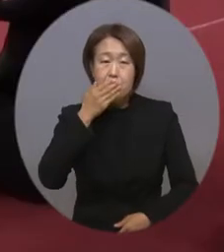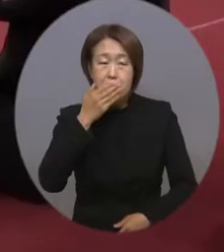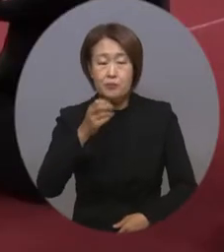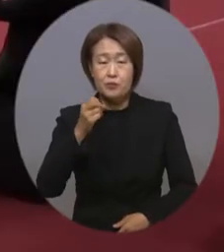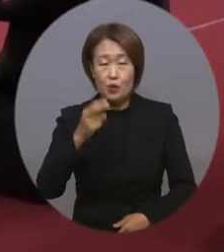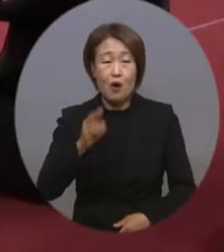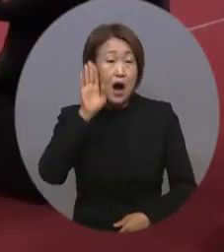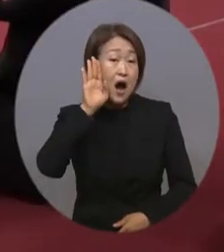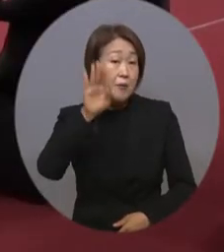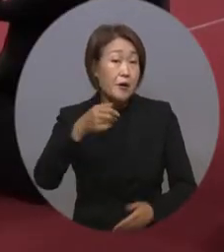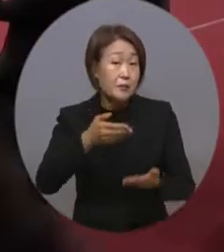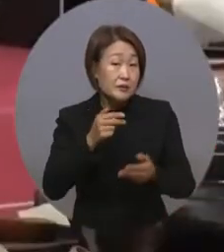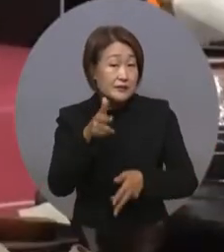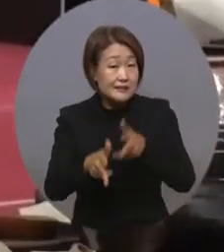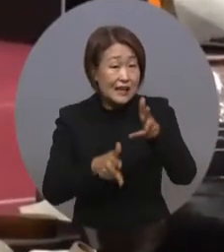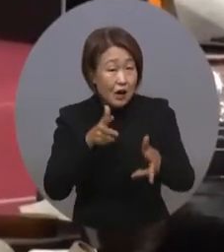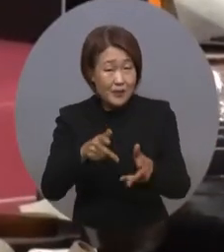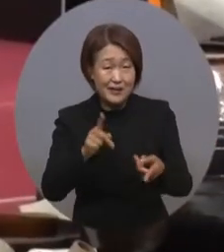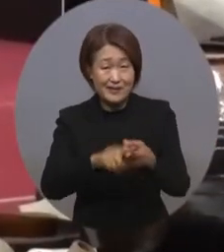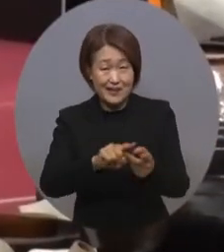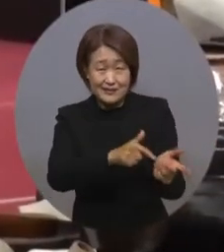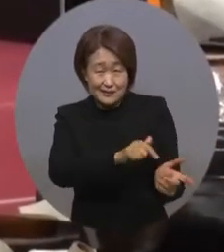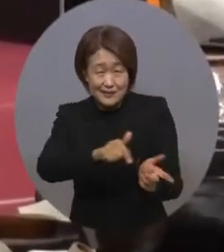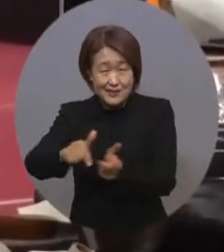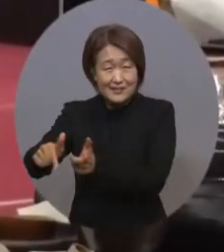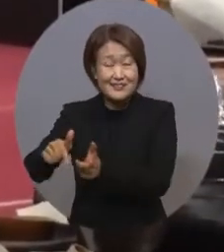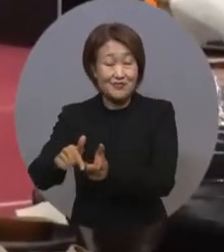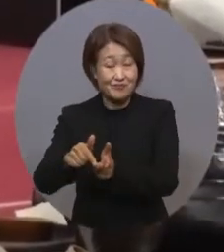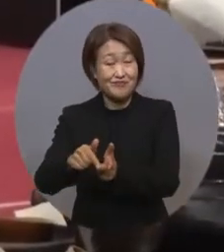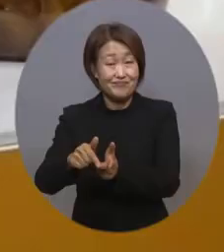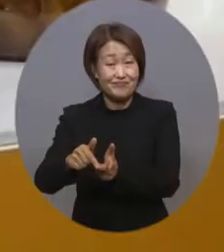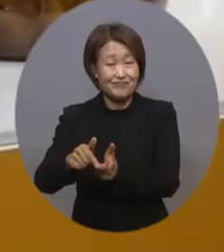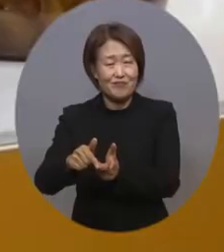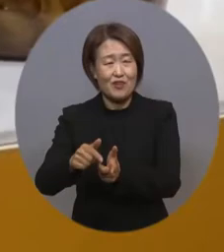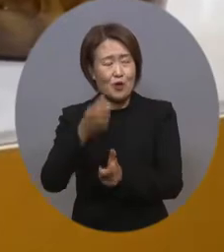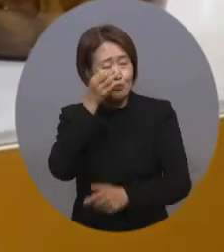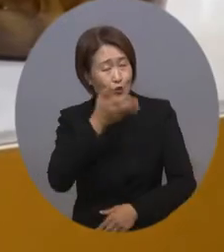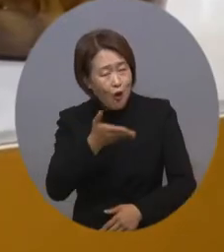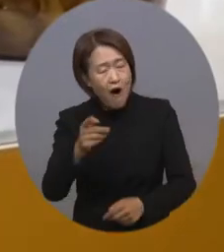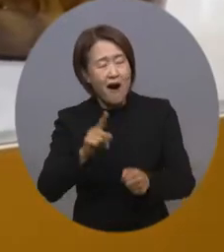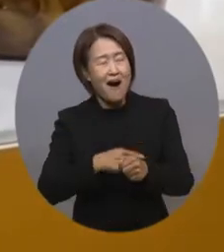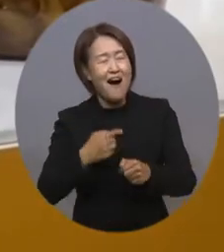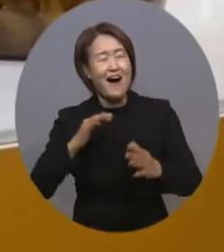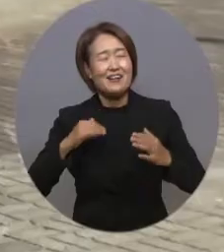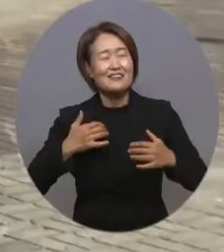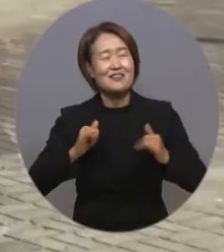미래 식품 사업의 방향성을 보여주는 다양한 전시 상품들로 많은 호응을 얻었습니다.